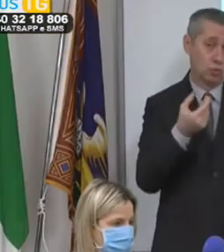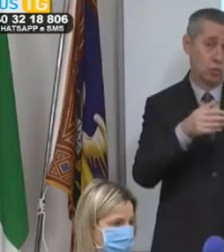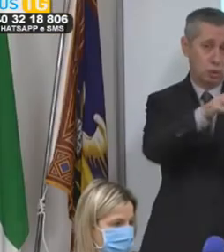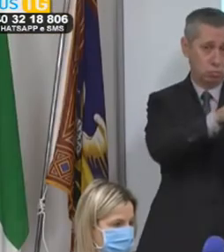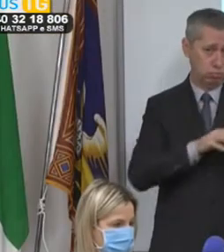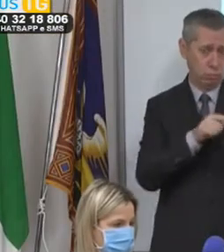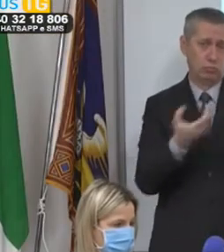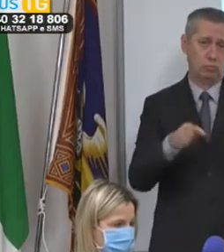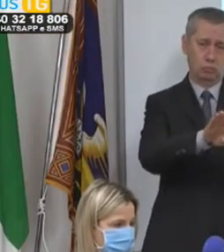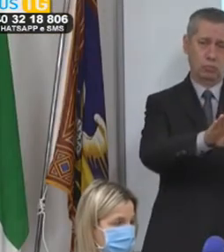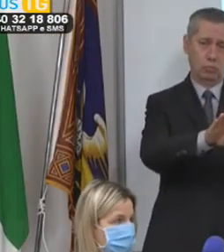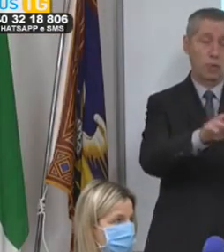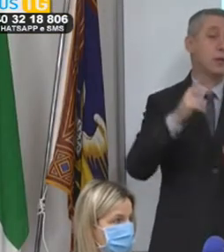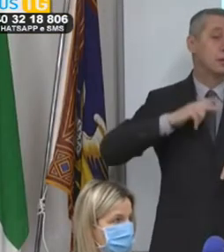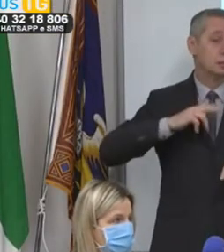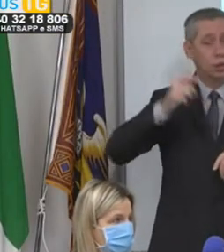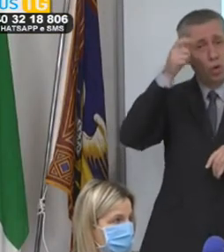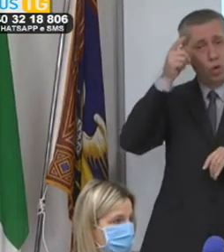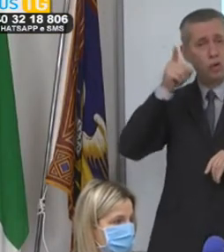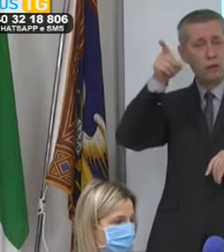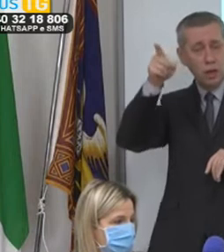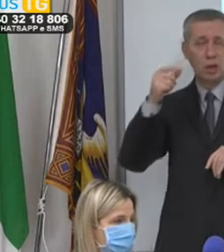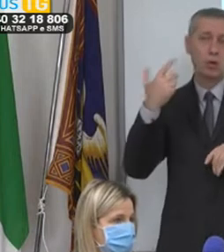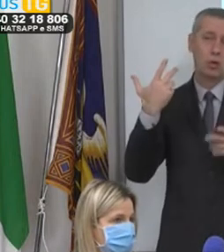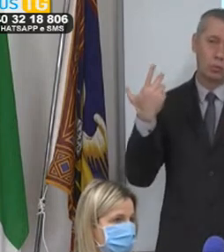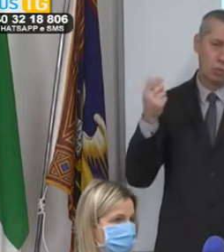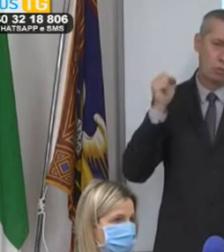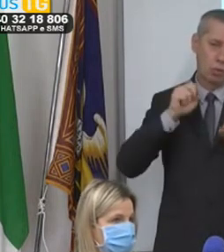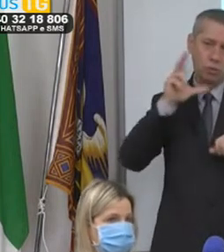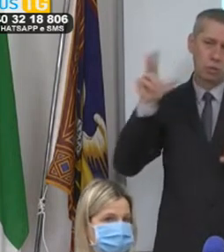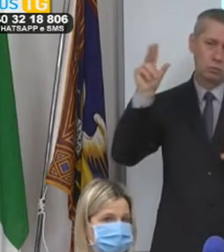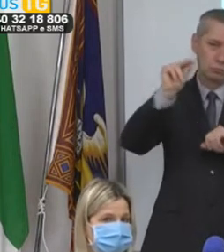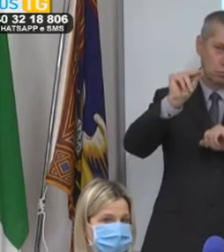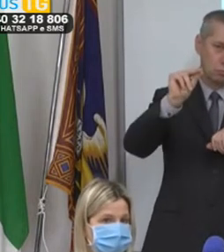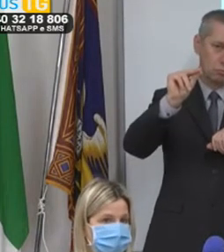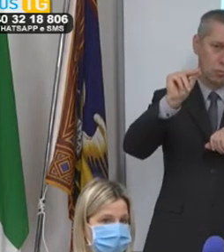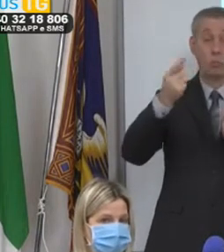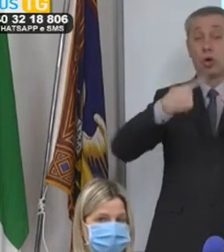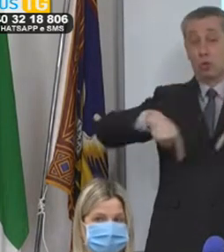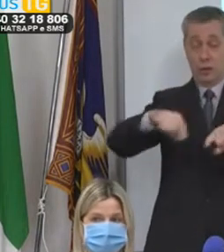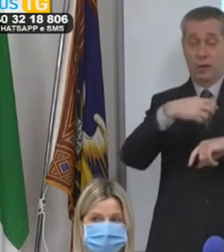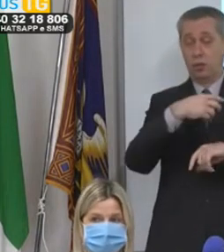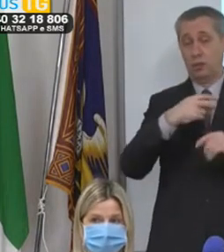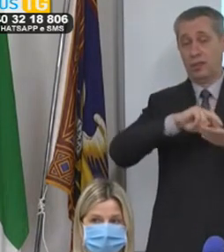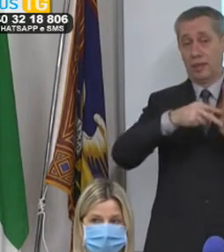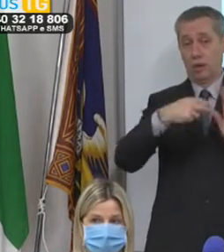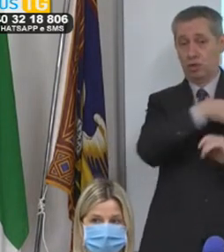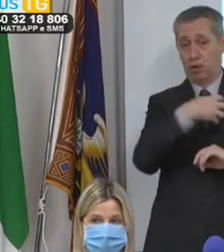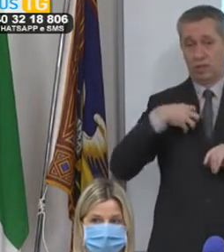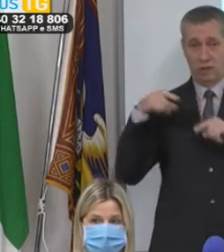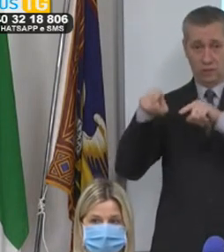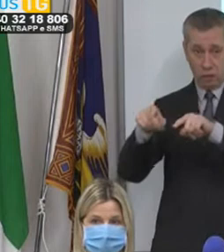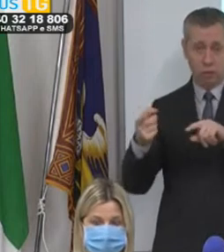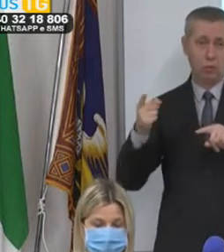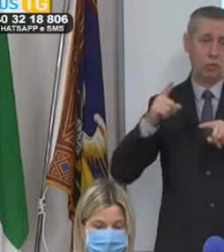Io spero che il governo prenda atto e si esprima rispetto alla possibilità, si esprima attraverso il comitato tecnico scientifico, le